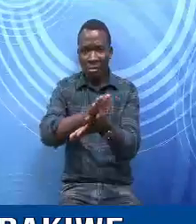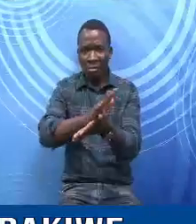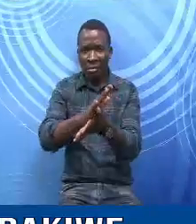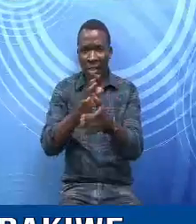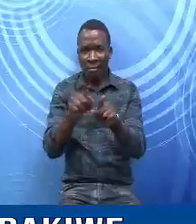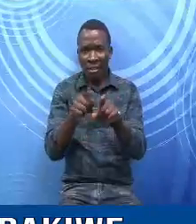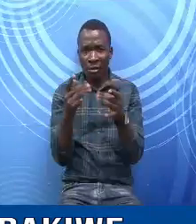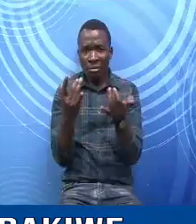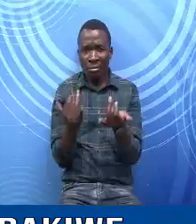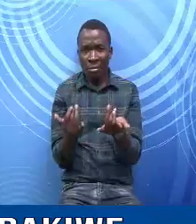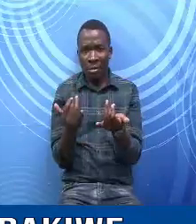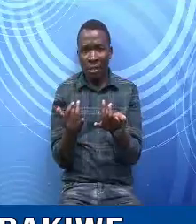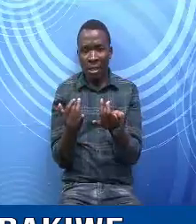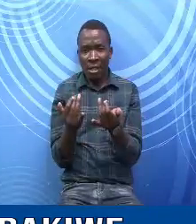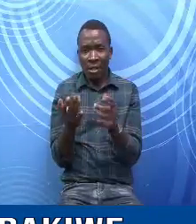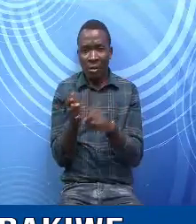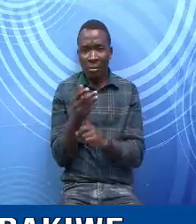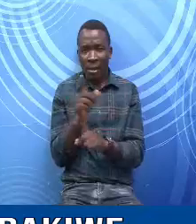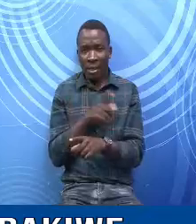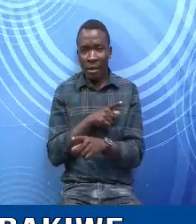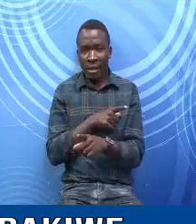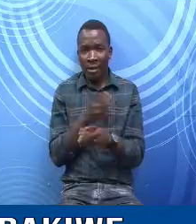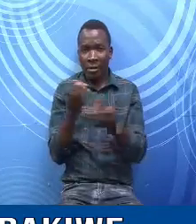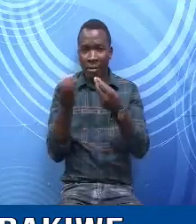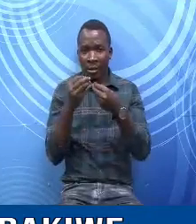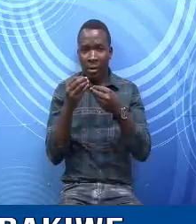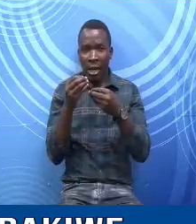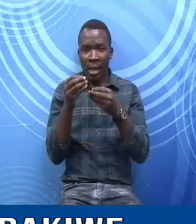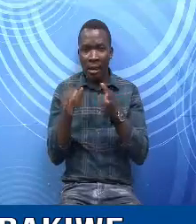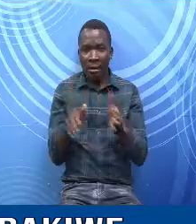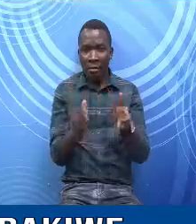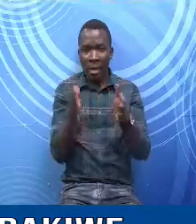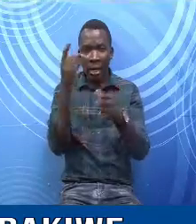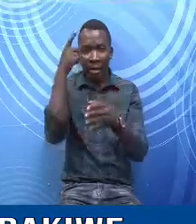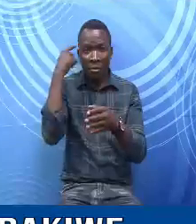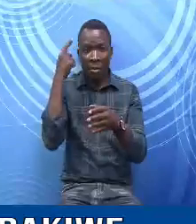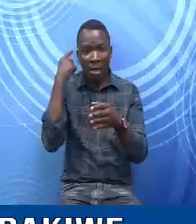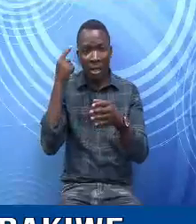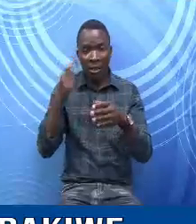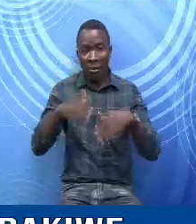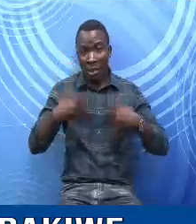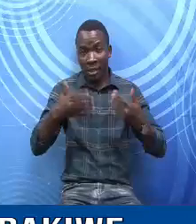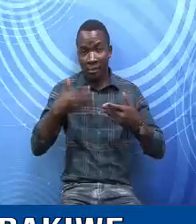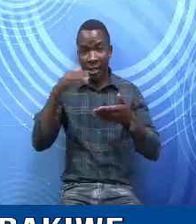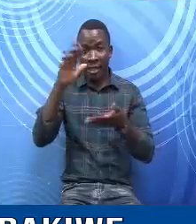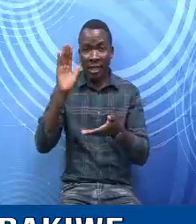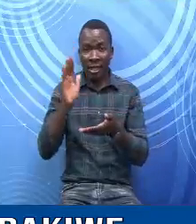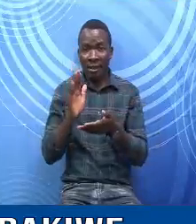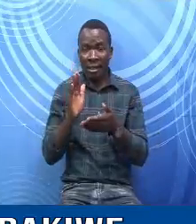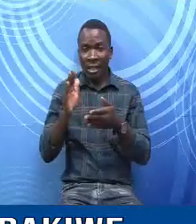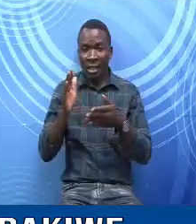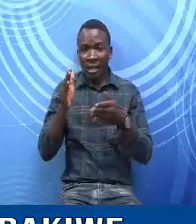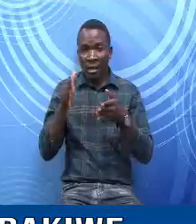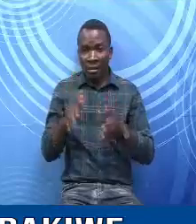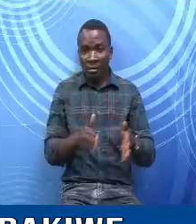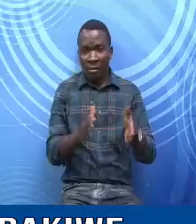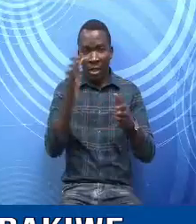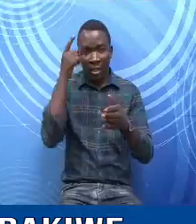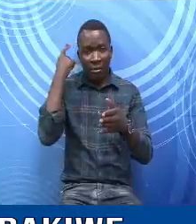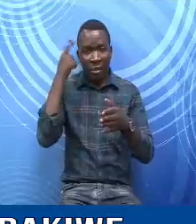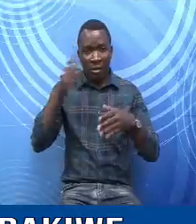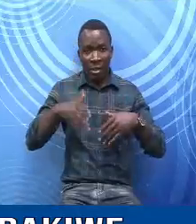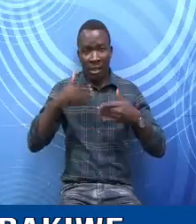muri tugeze amahirwe baduhaye kaburimbo ni byiza cyane turabyishimiye twawishimiye umuhanda ni mwiza cyane kandi